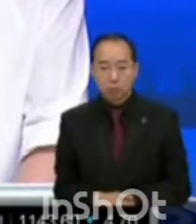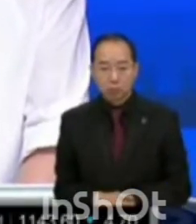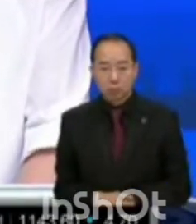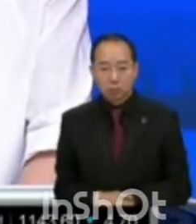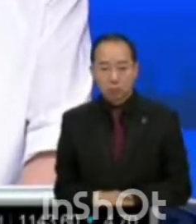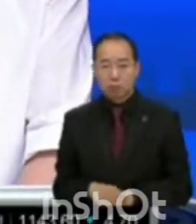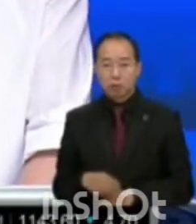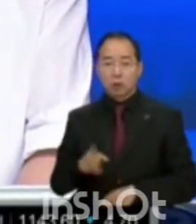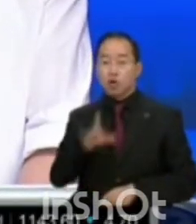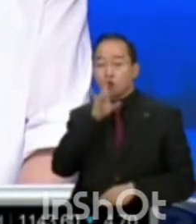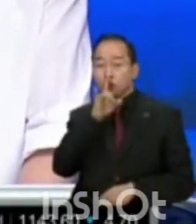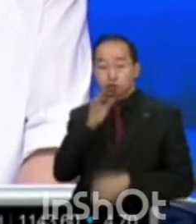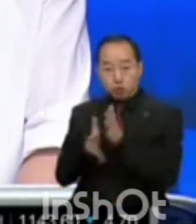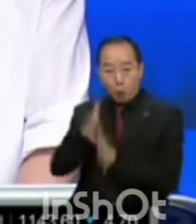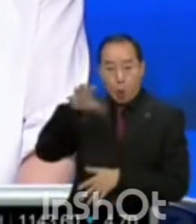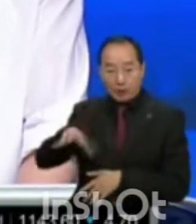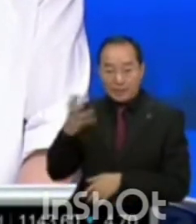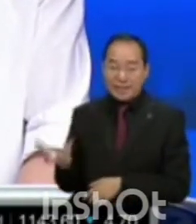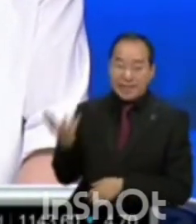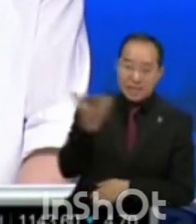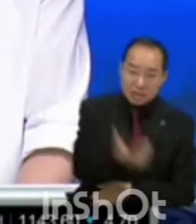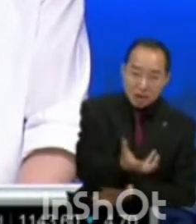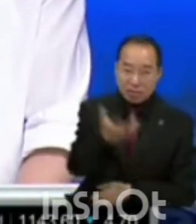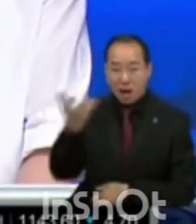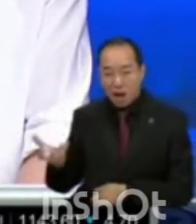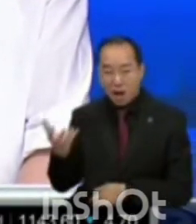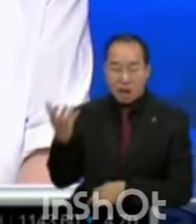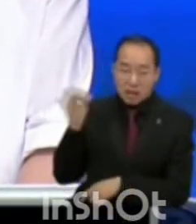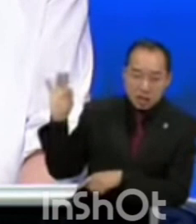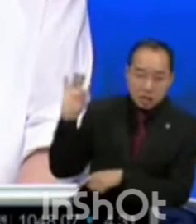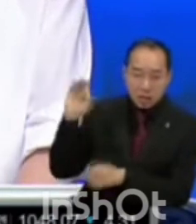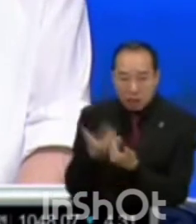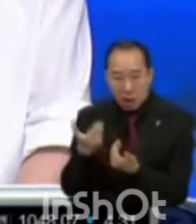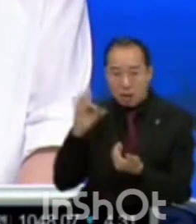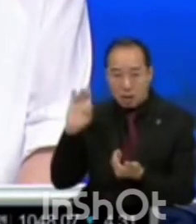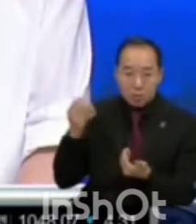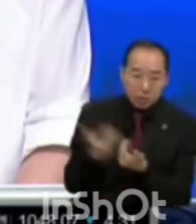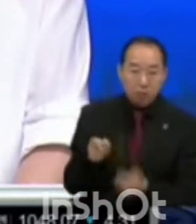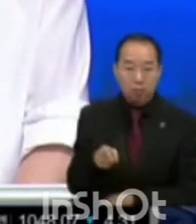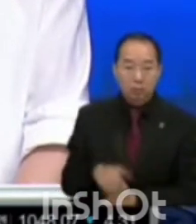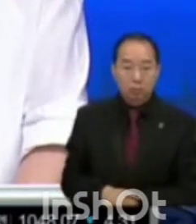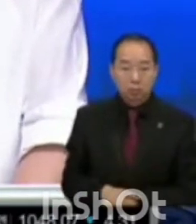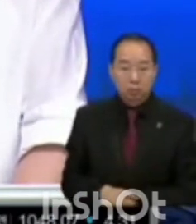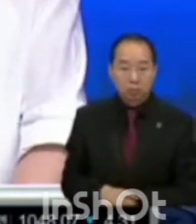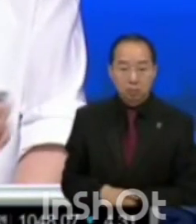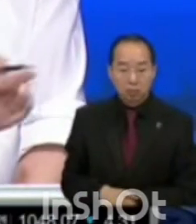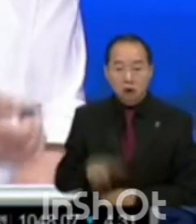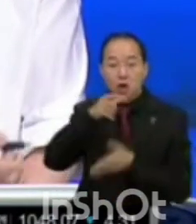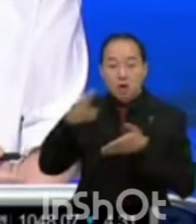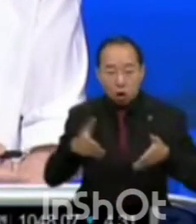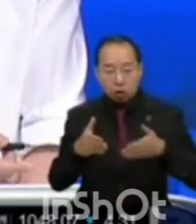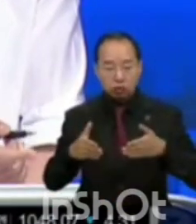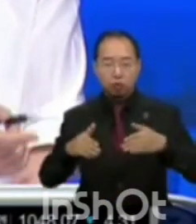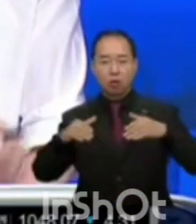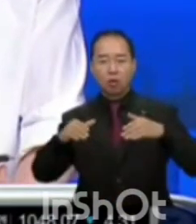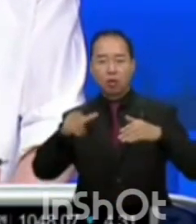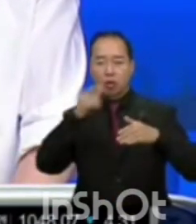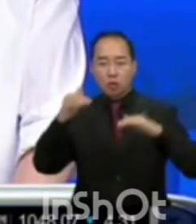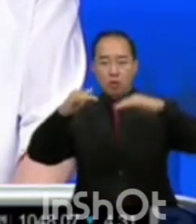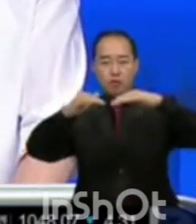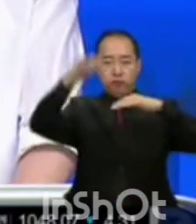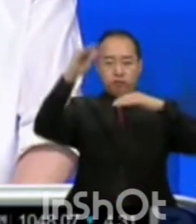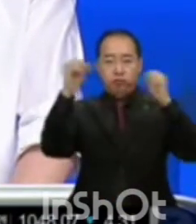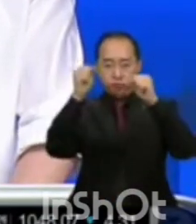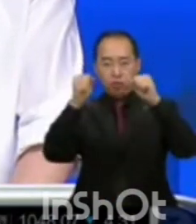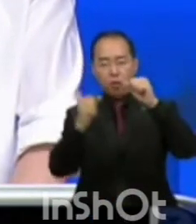행정수도 이전도 찬성했다가 반대했다가 탄성했다 그러시고 분도도 아까 보여드린 것처럼 6개월 전에는